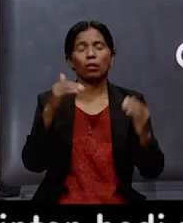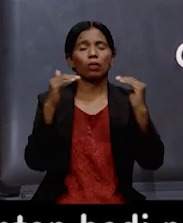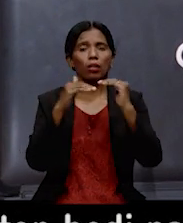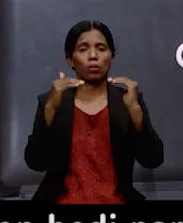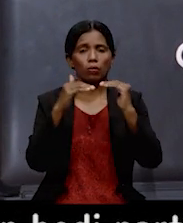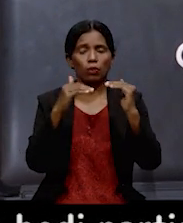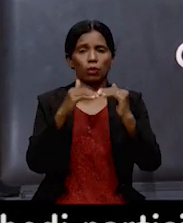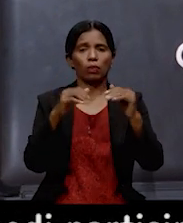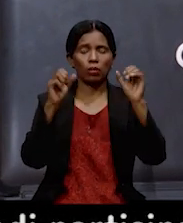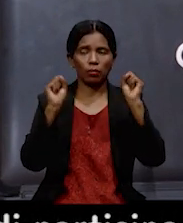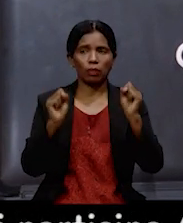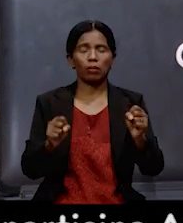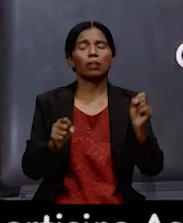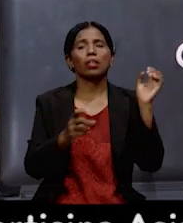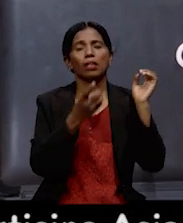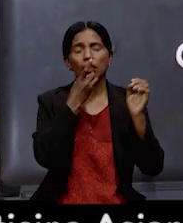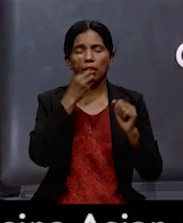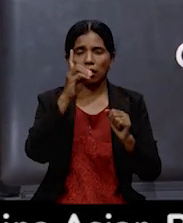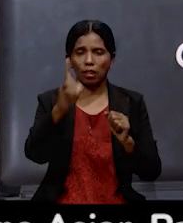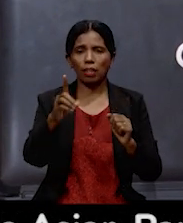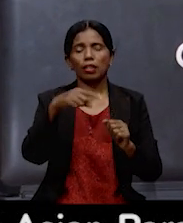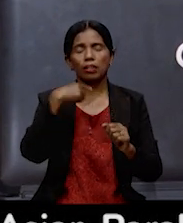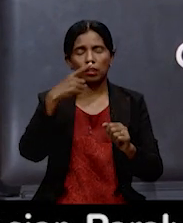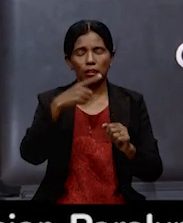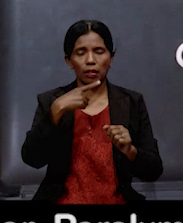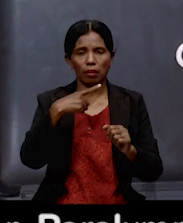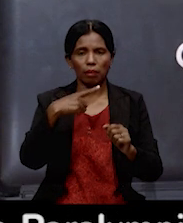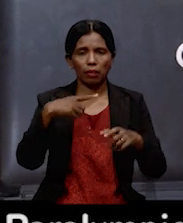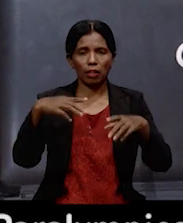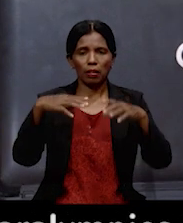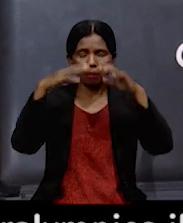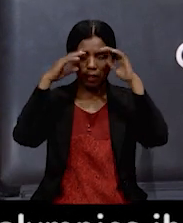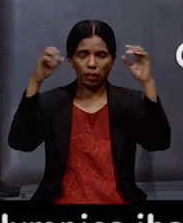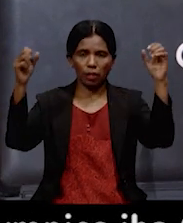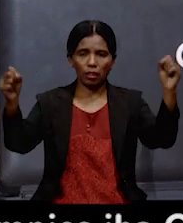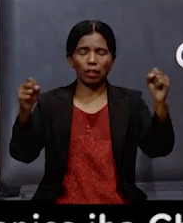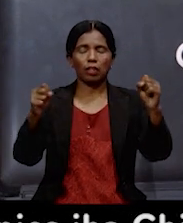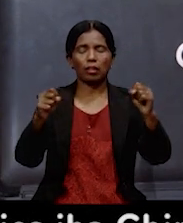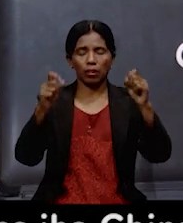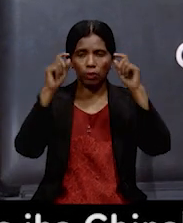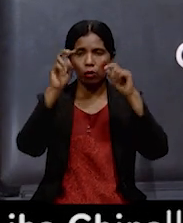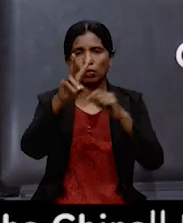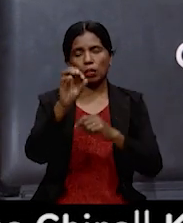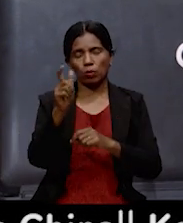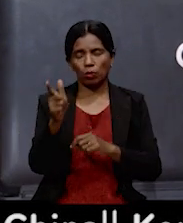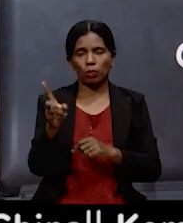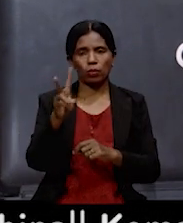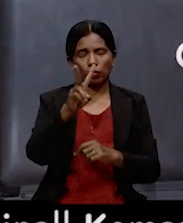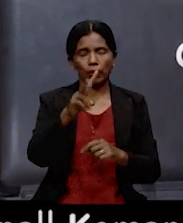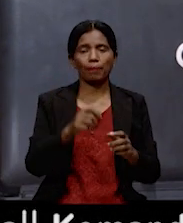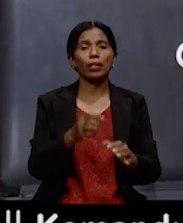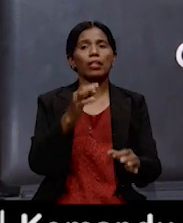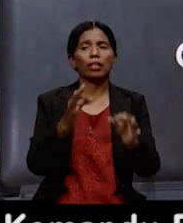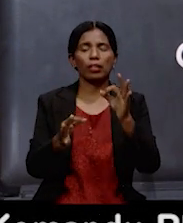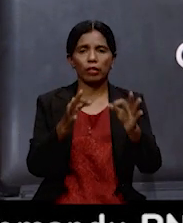hodi anunsia semak atsai kandidatu baya Presiden da Republika 2022 ini. Antau, kari korsida